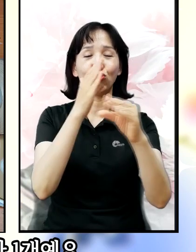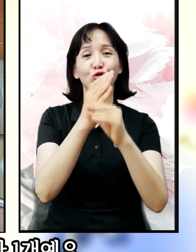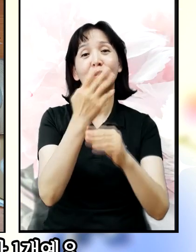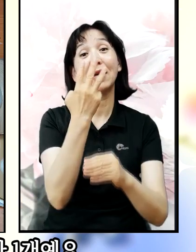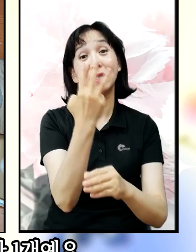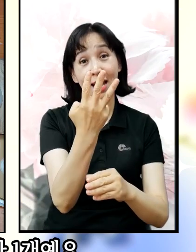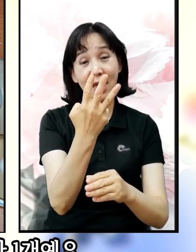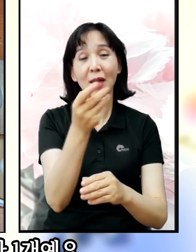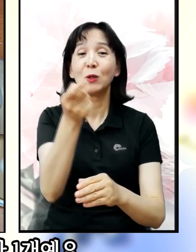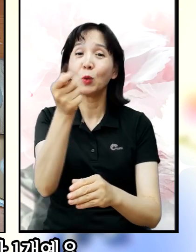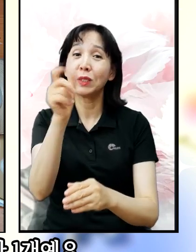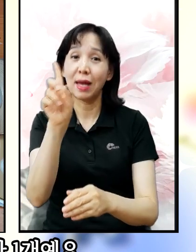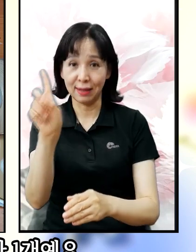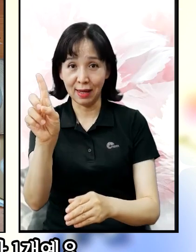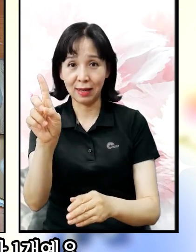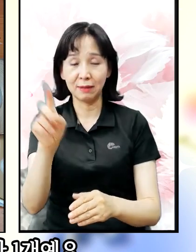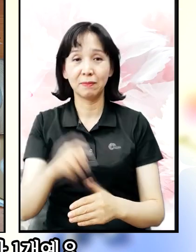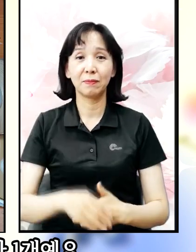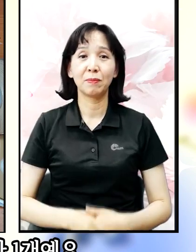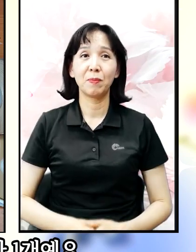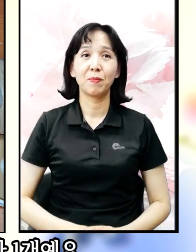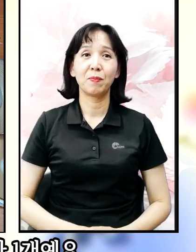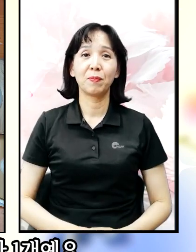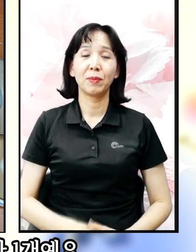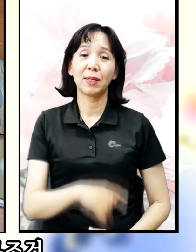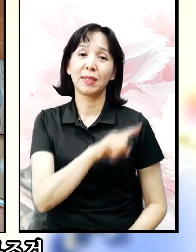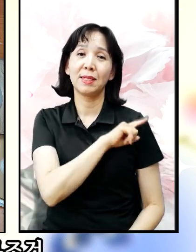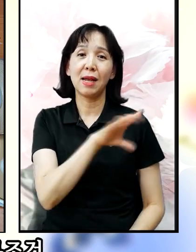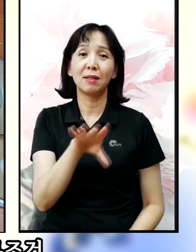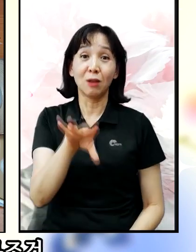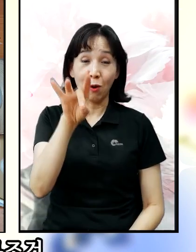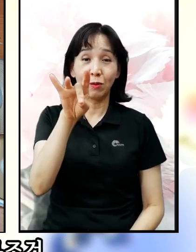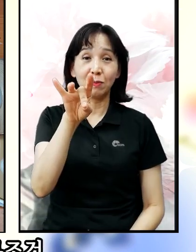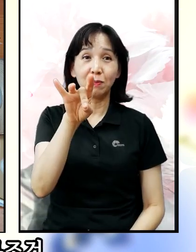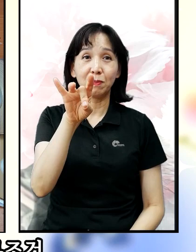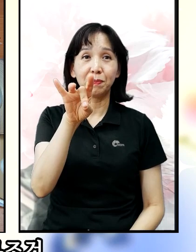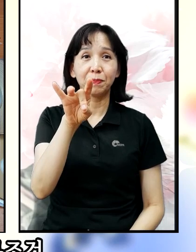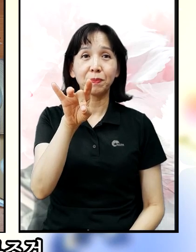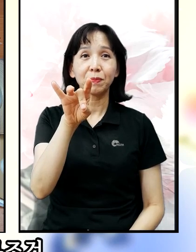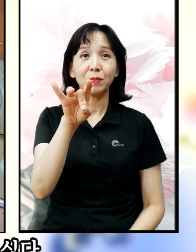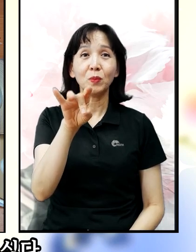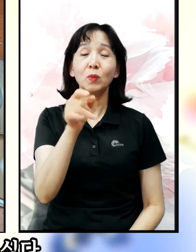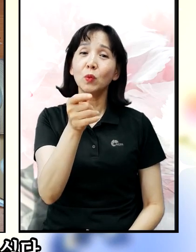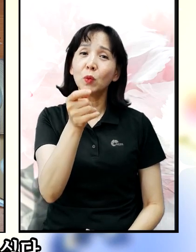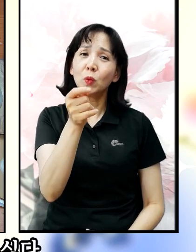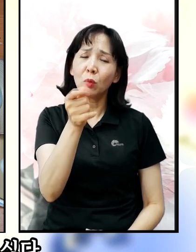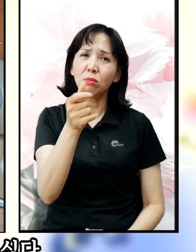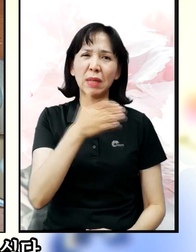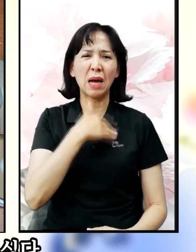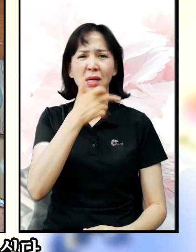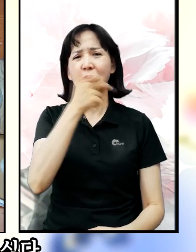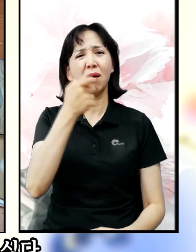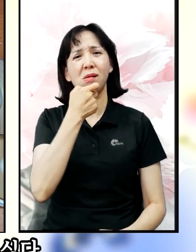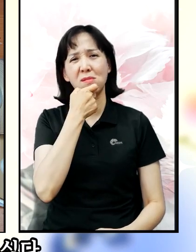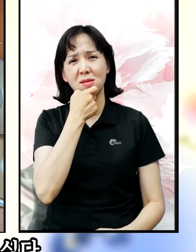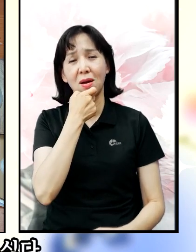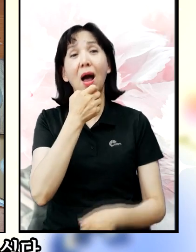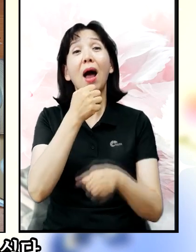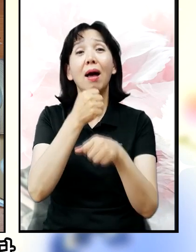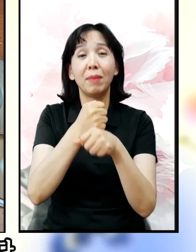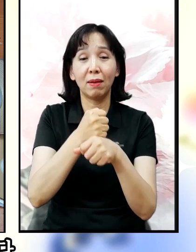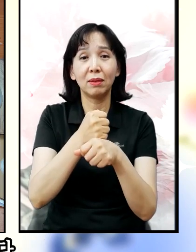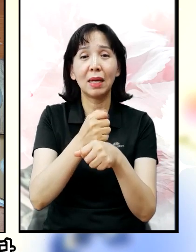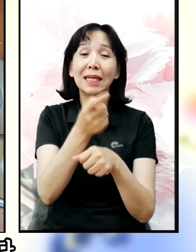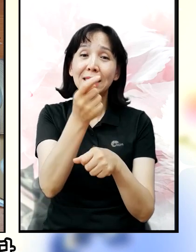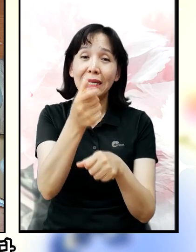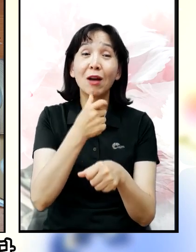3개, 중자 3개, 소자 1개예요. 그러면 제일 처음에 얘를 무조건 살짝 나는 너무 큰 게